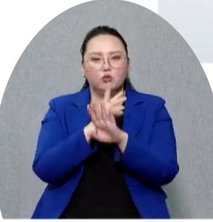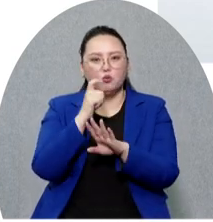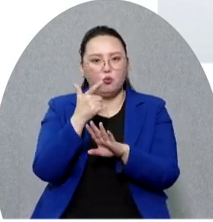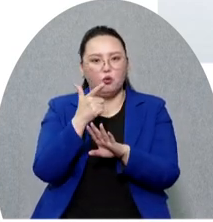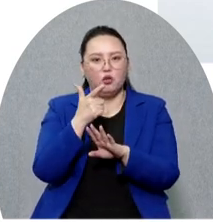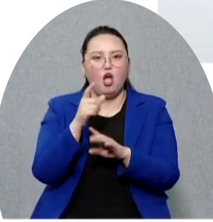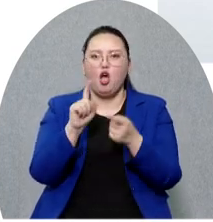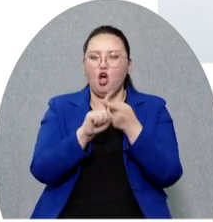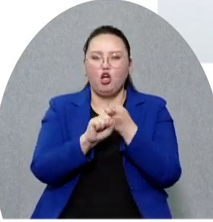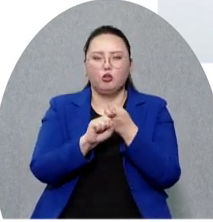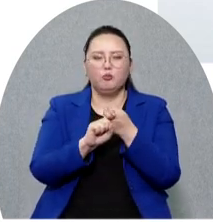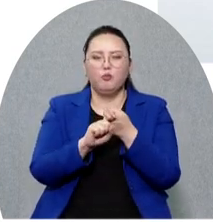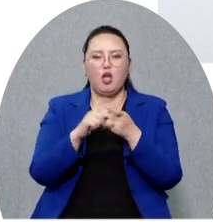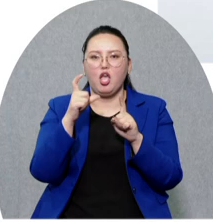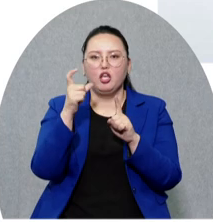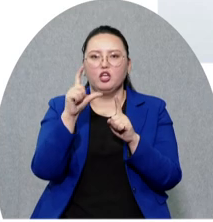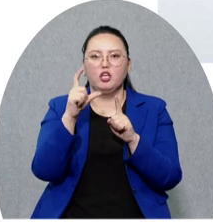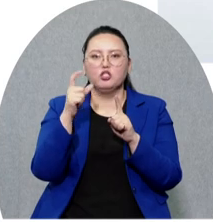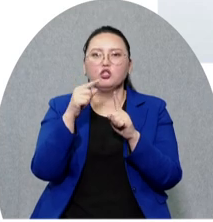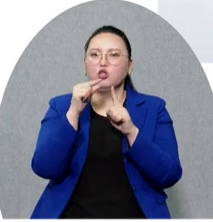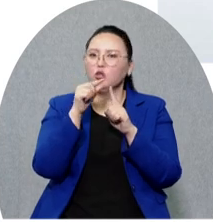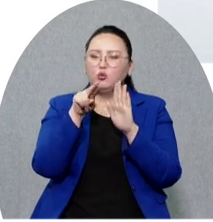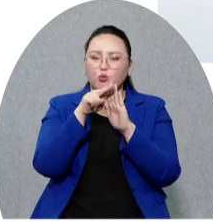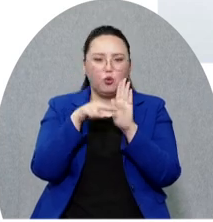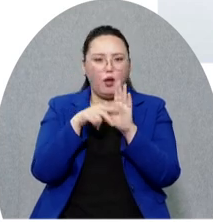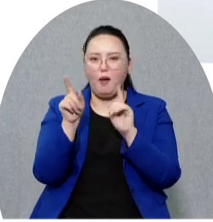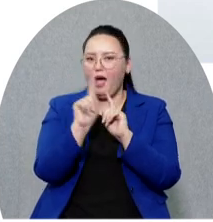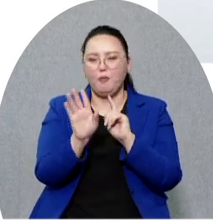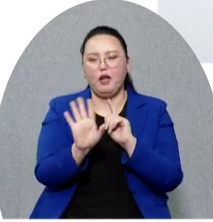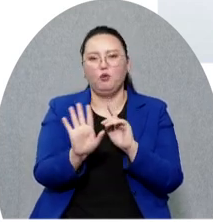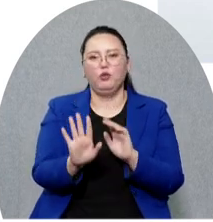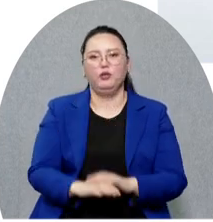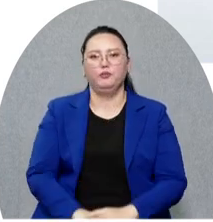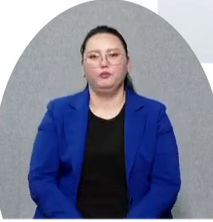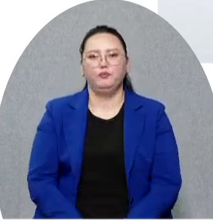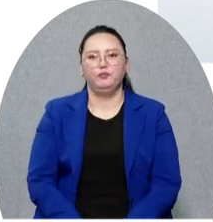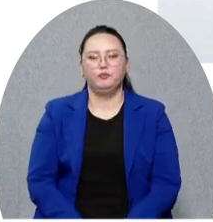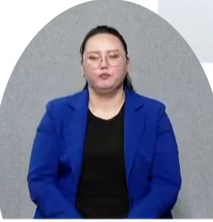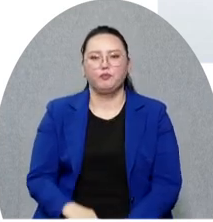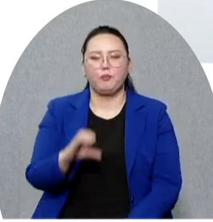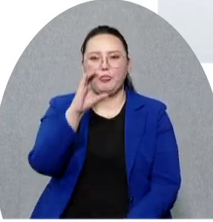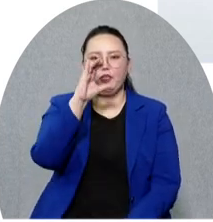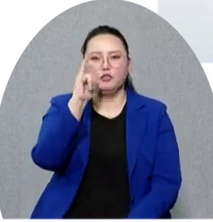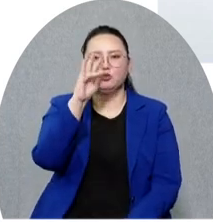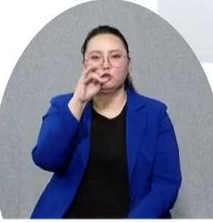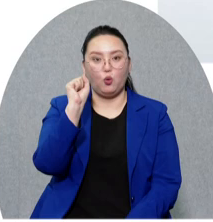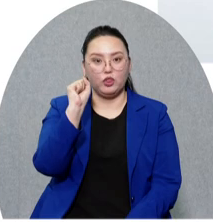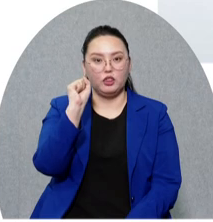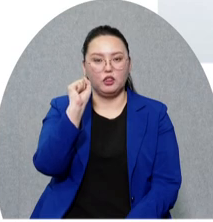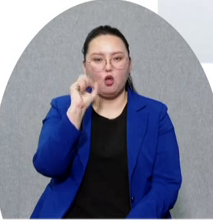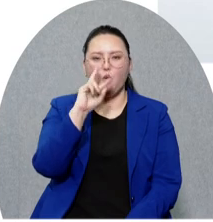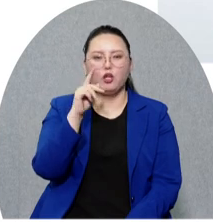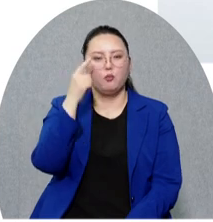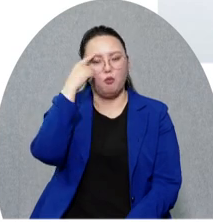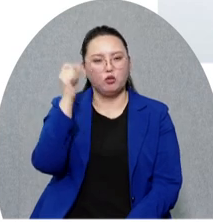дүрм хамаардаггүй тийм ээ. За агшил сунахын сун гэсэн үг. За агшил сунахын сун үг бол монгол хэлчүүд сун гэж